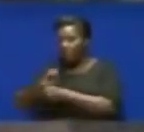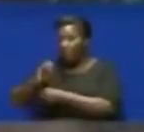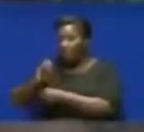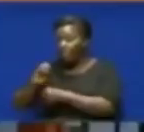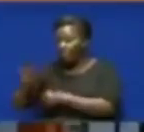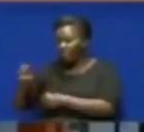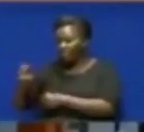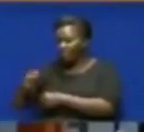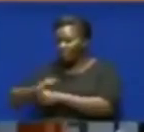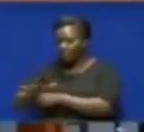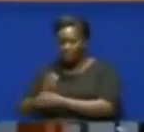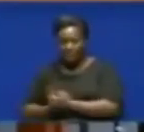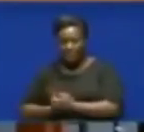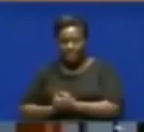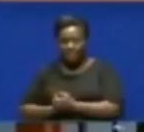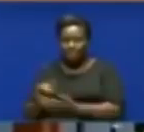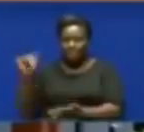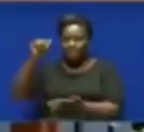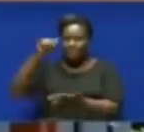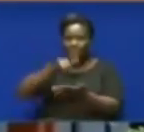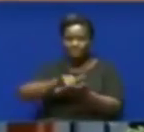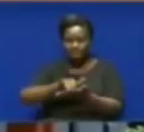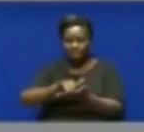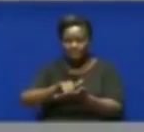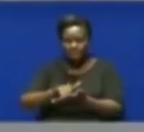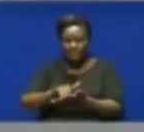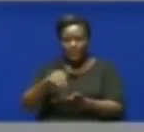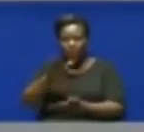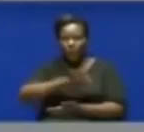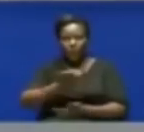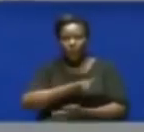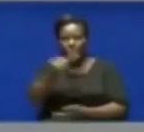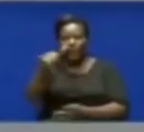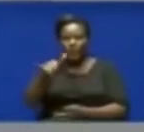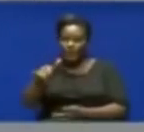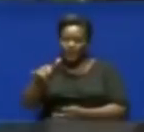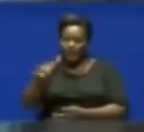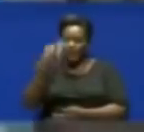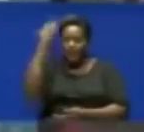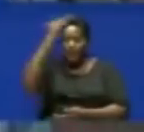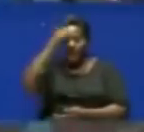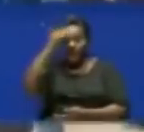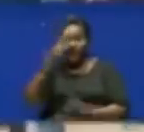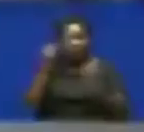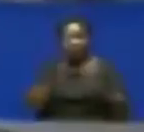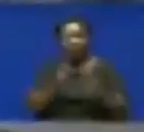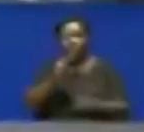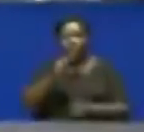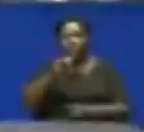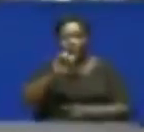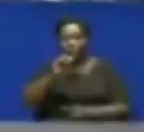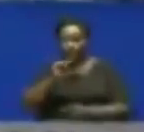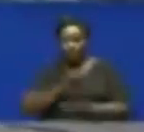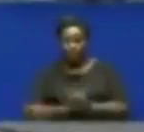Ubelgiji na kushukia uwanja wa ndege wa Kilimanjaro KIA. Mara baada ya mgonjwa huyo kugundulika, serikali